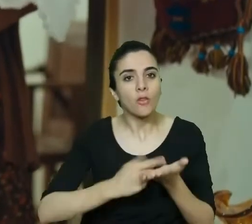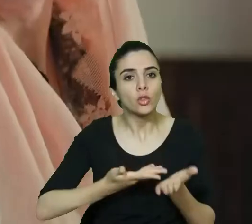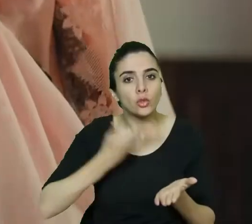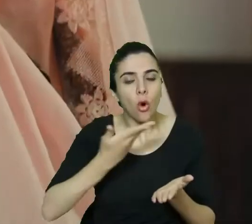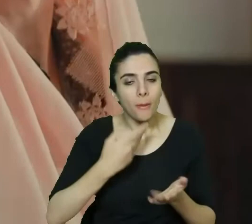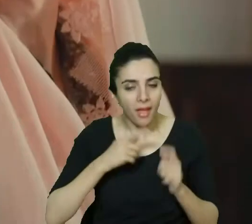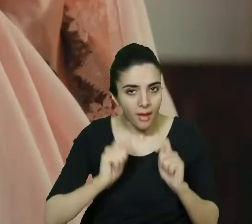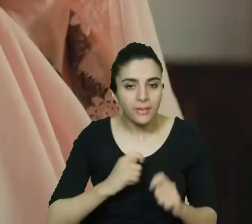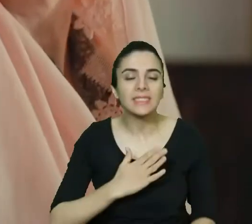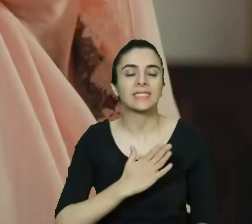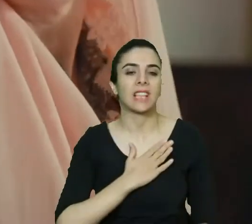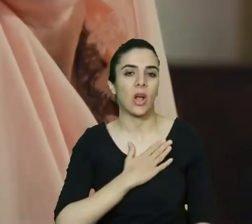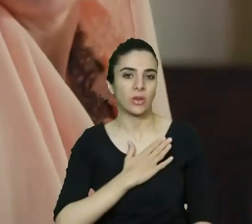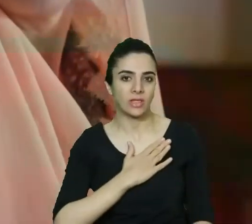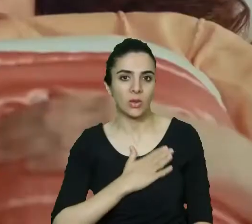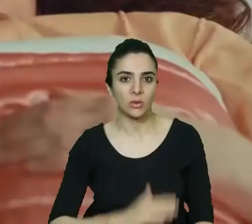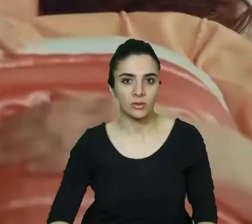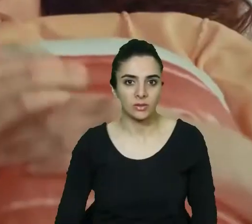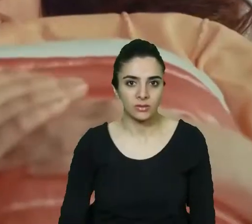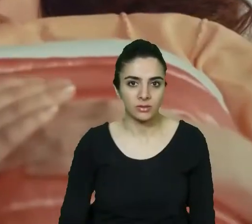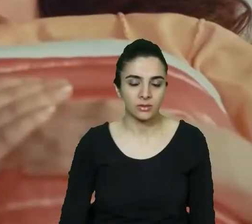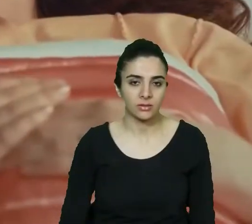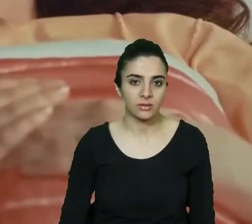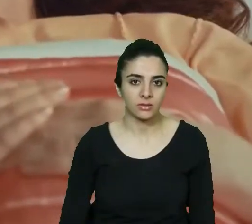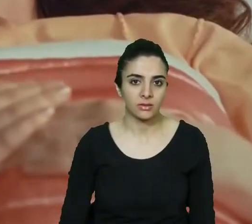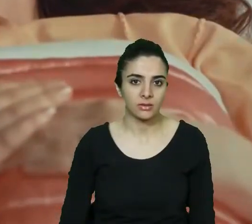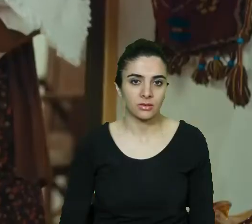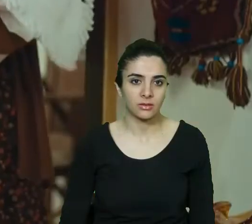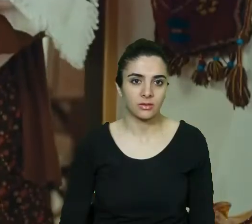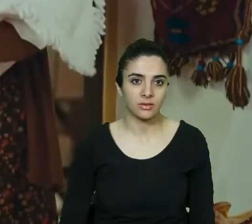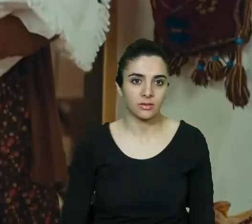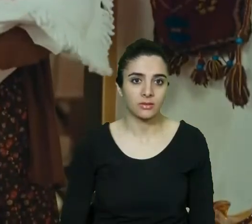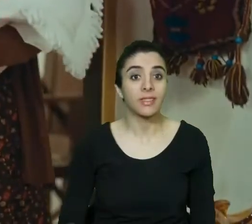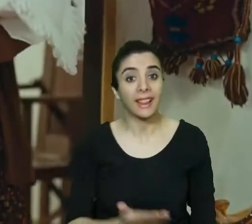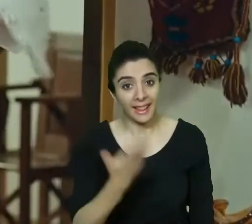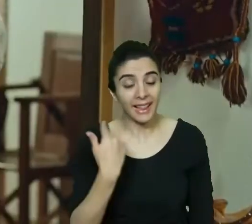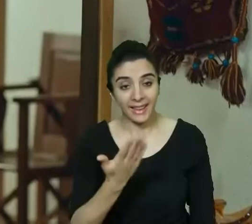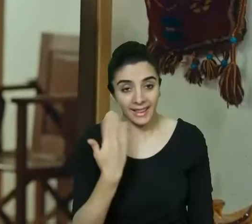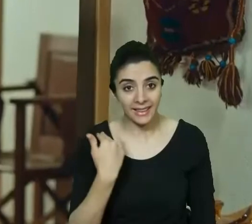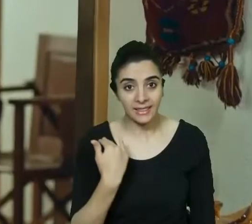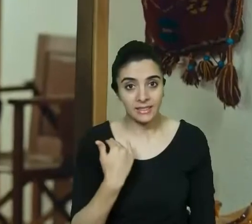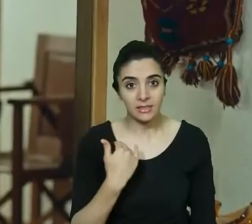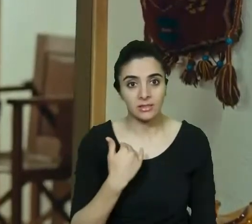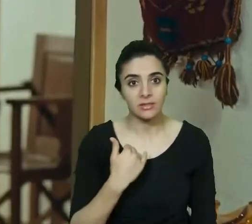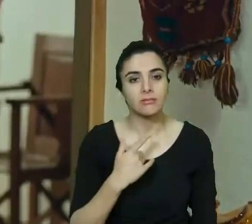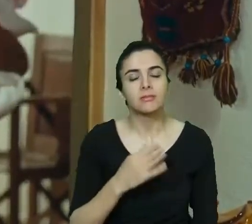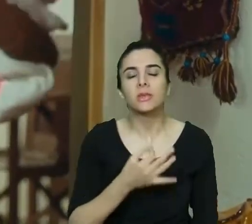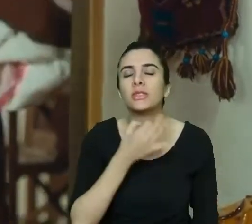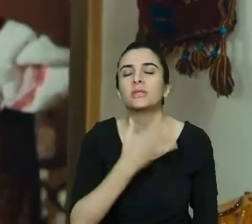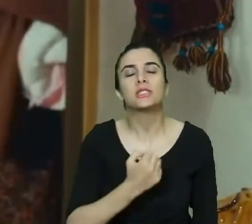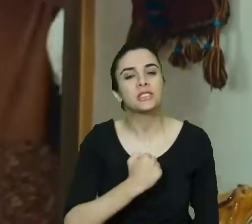yapmıştım. Sağ ol kızım, sağ ol. Minnettar gülümsedi yatağından. Gel annem gel. Seni soyuna